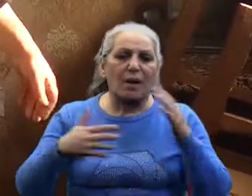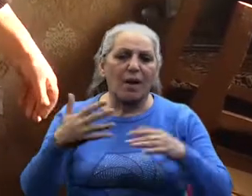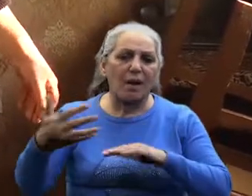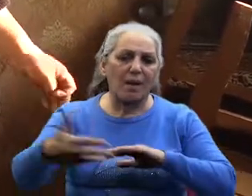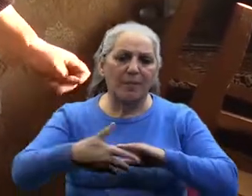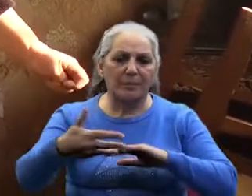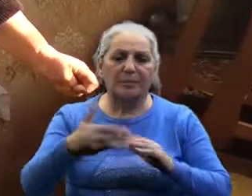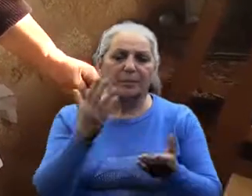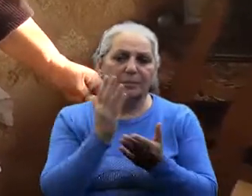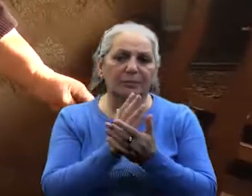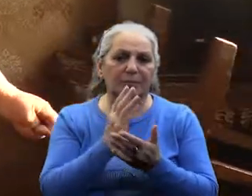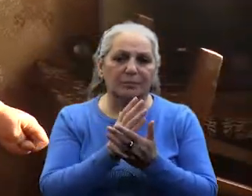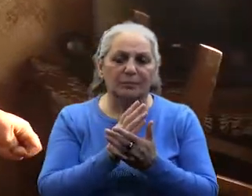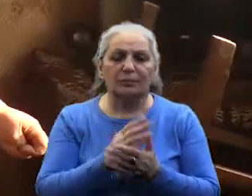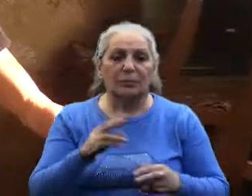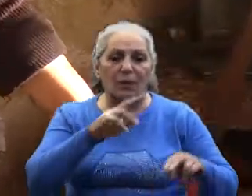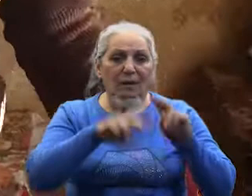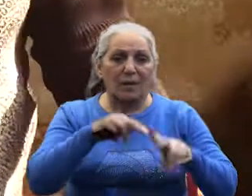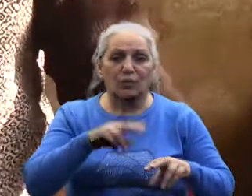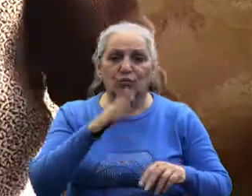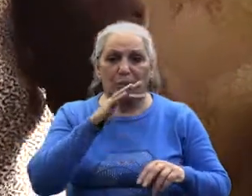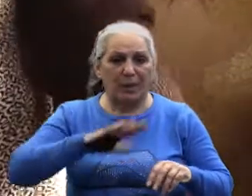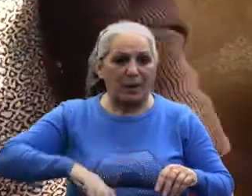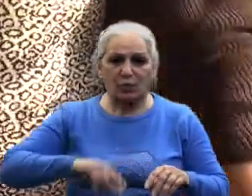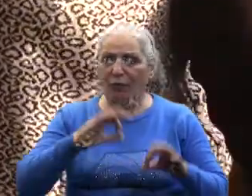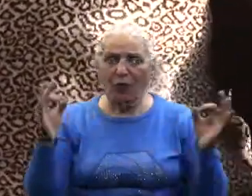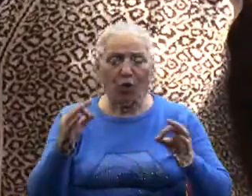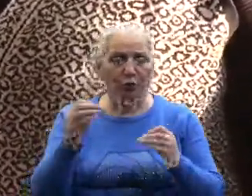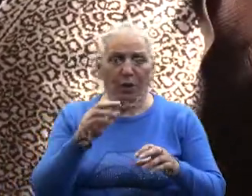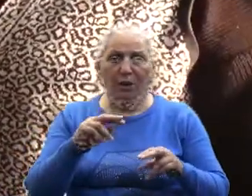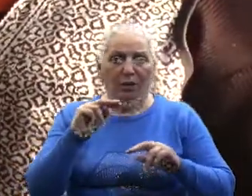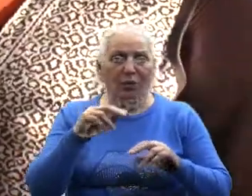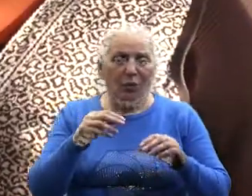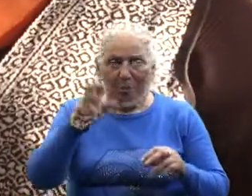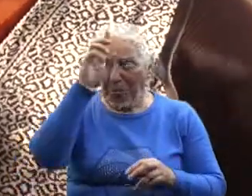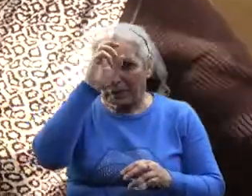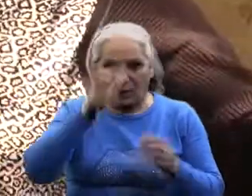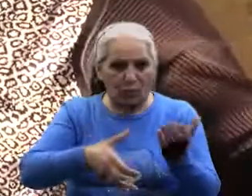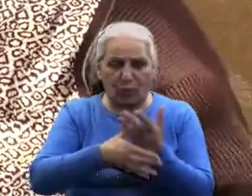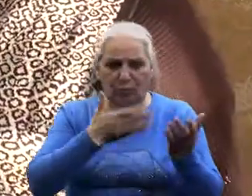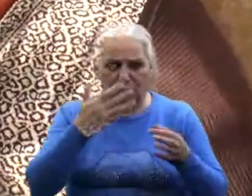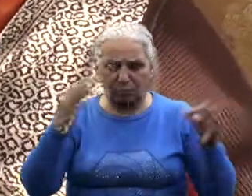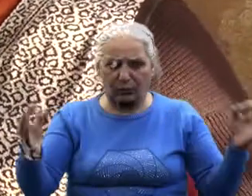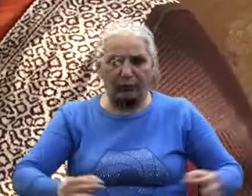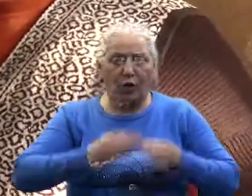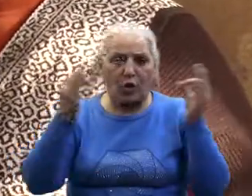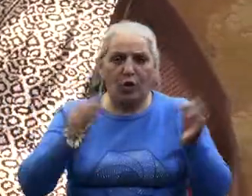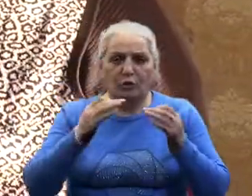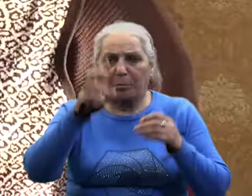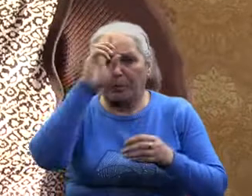Այսինքն կառուցելուց հետո ոչ մի աշխատանք էլ պետական չի ծավալ։ Չէ, չէ, պետական, չէ, ես էլ ինչ արել ենք